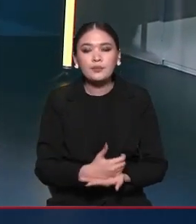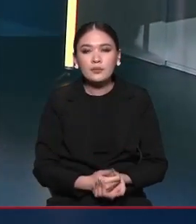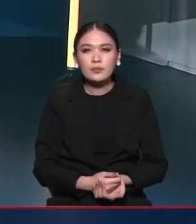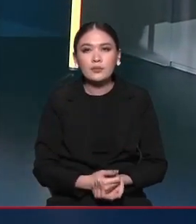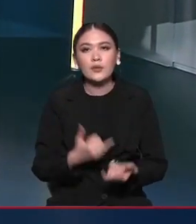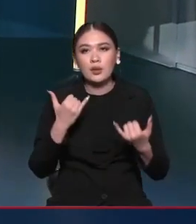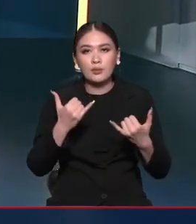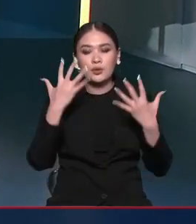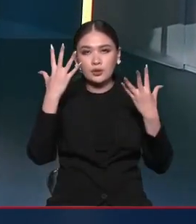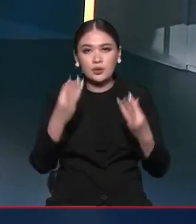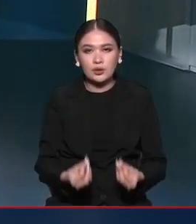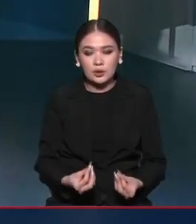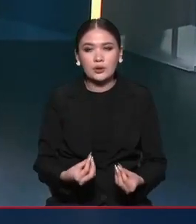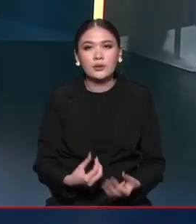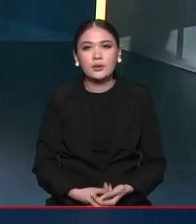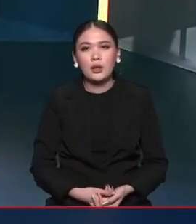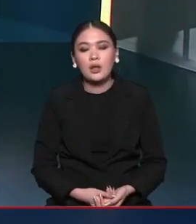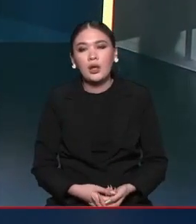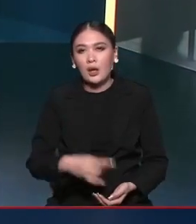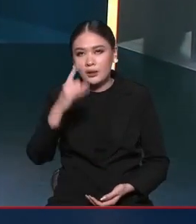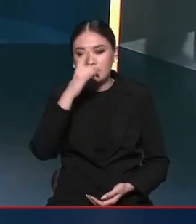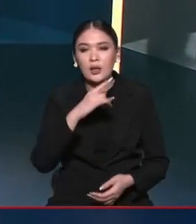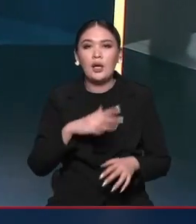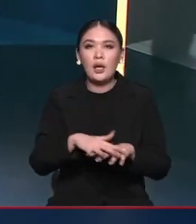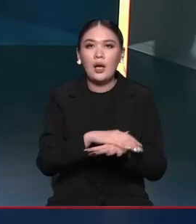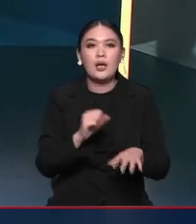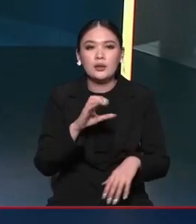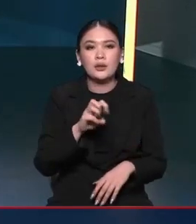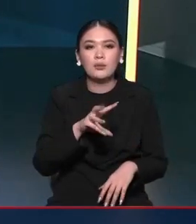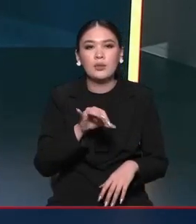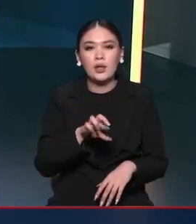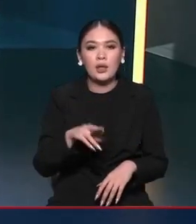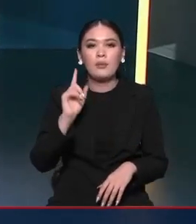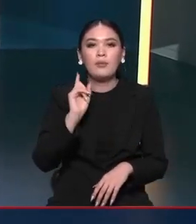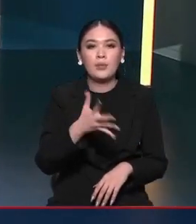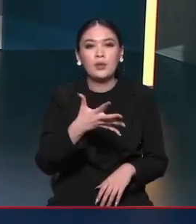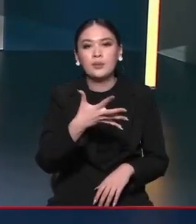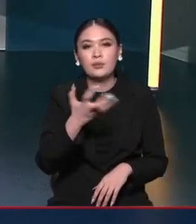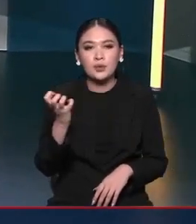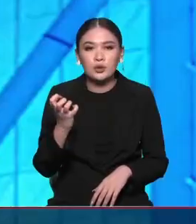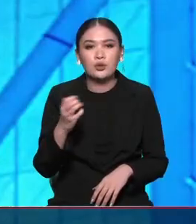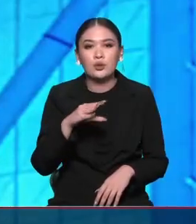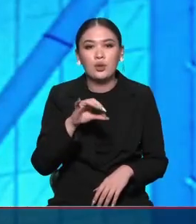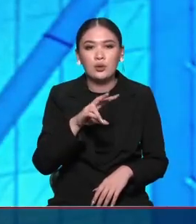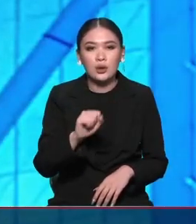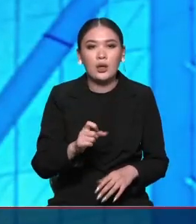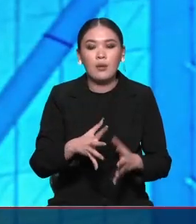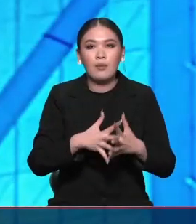Бүгінге дейін жаңа Қазақстан халқы ассамблеясынан 1500 тоннадан